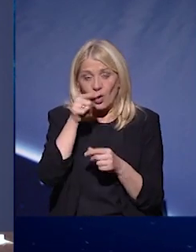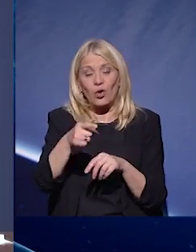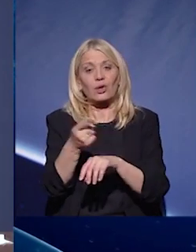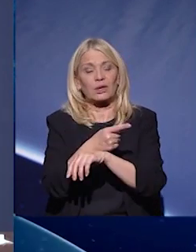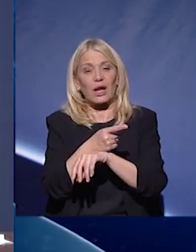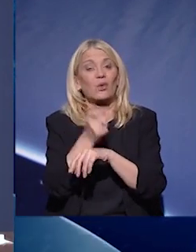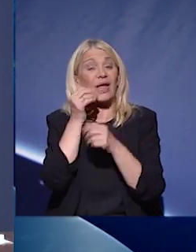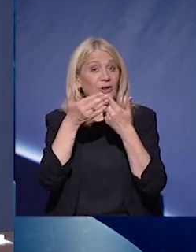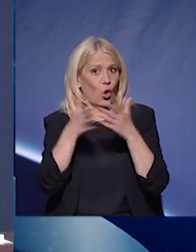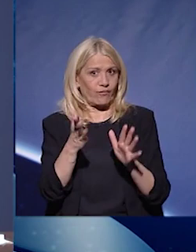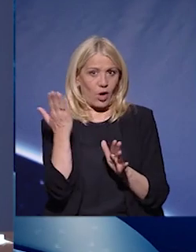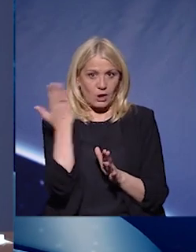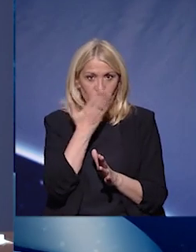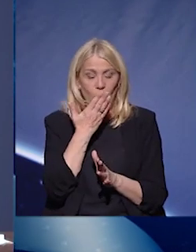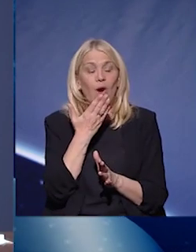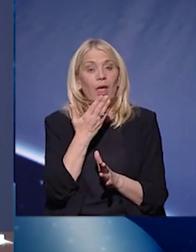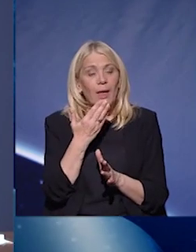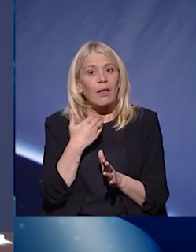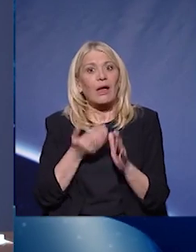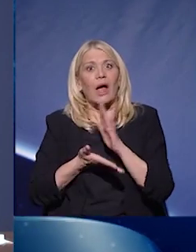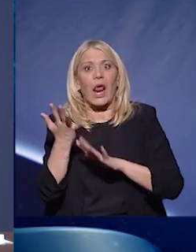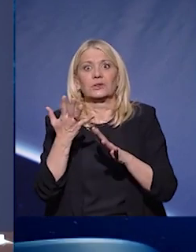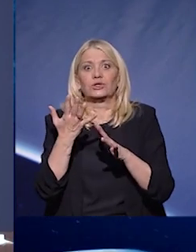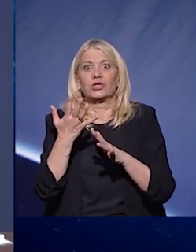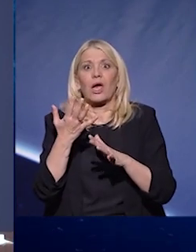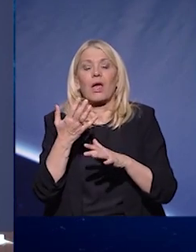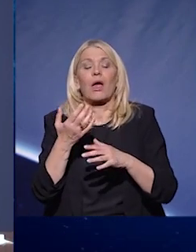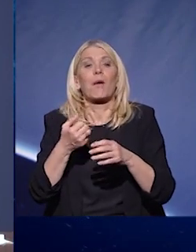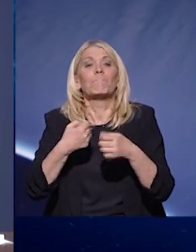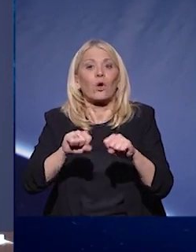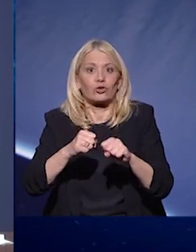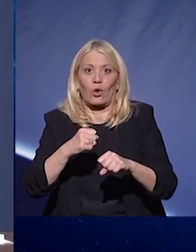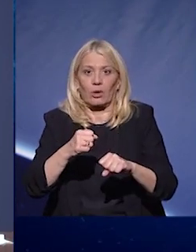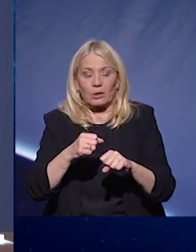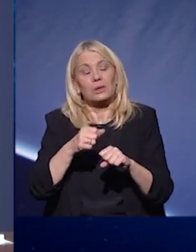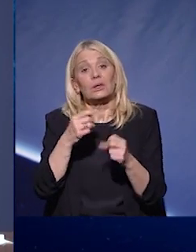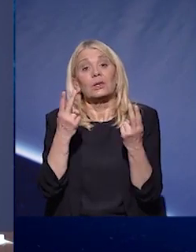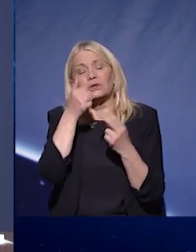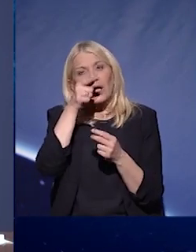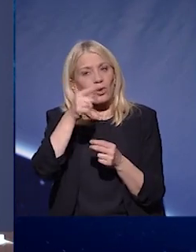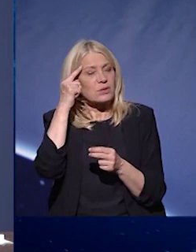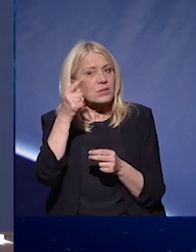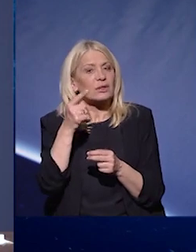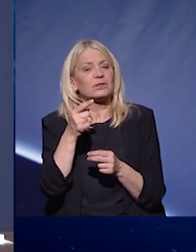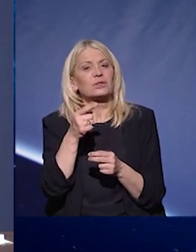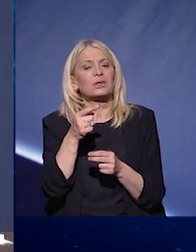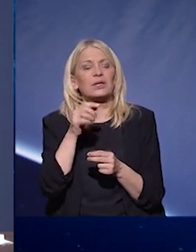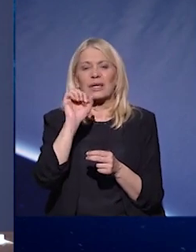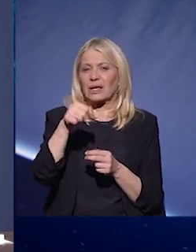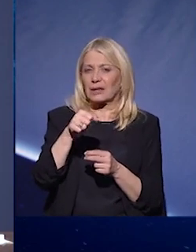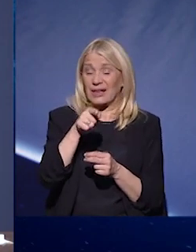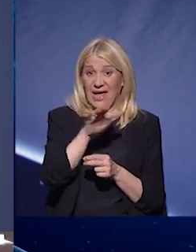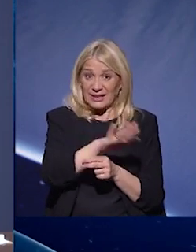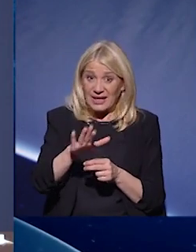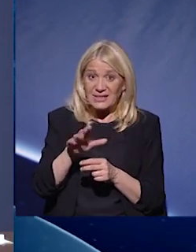momenta kad se otvore škole, kreće motor. Motor. Šta to znači? Ta